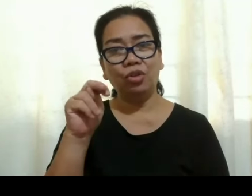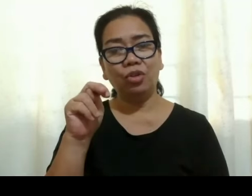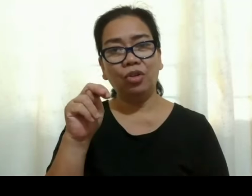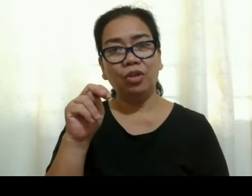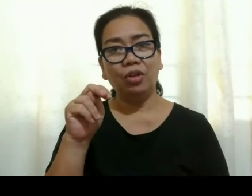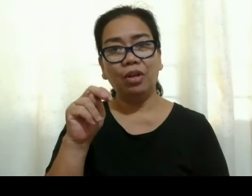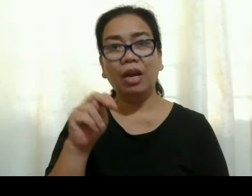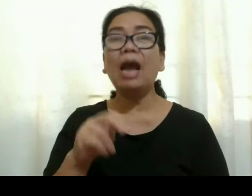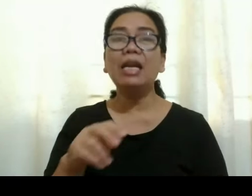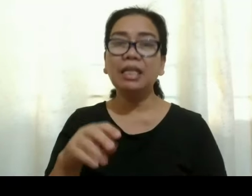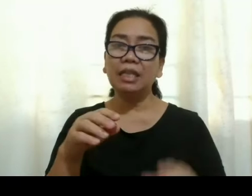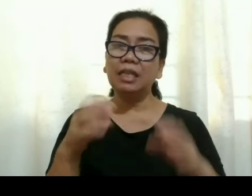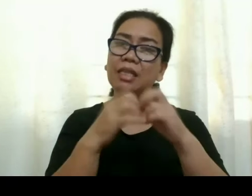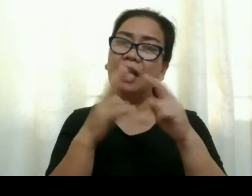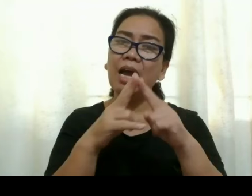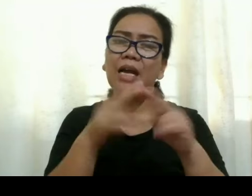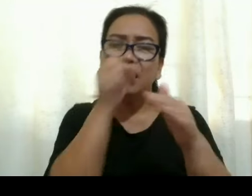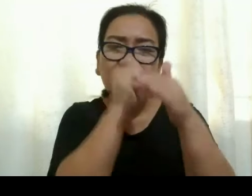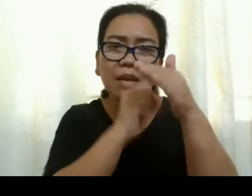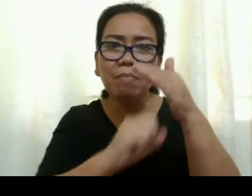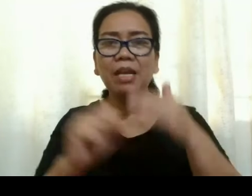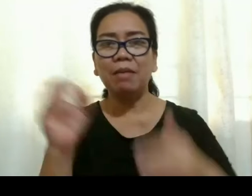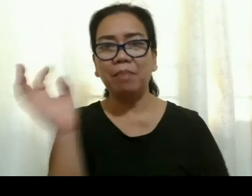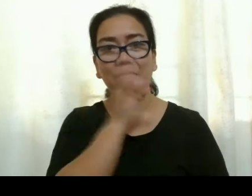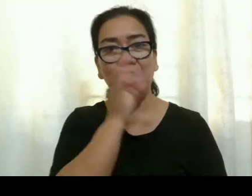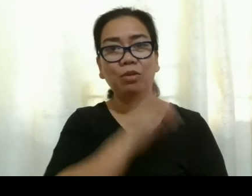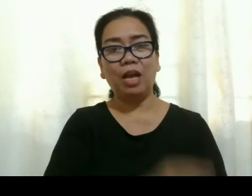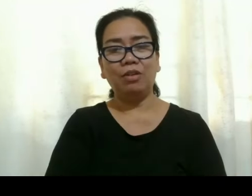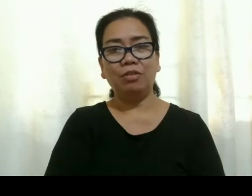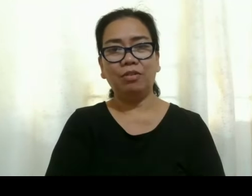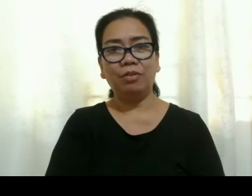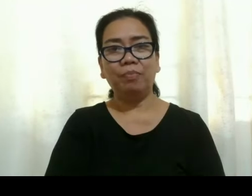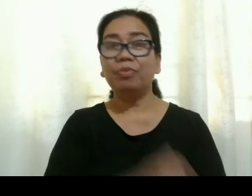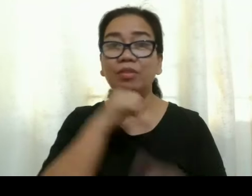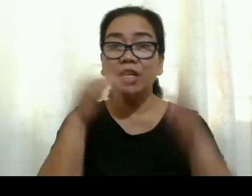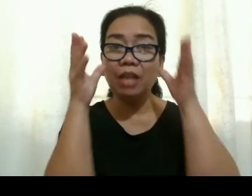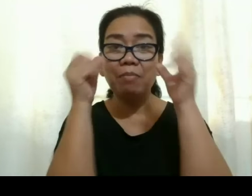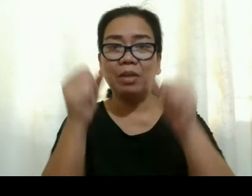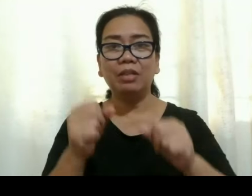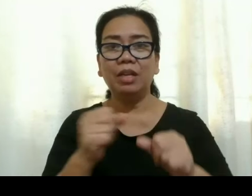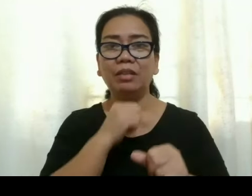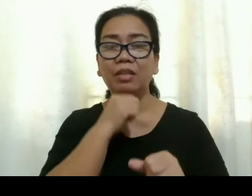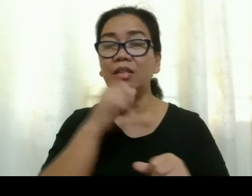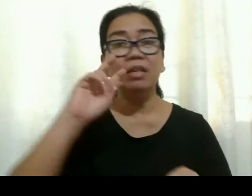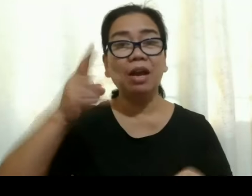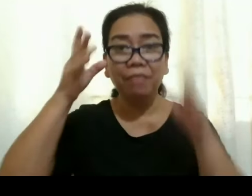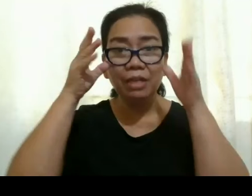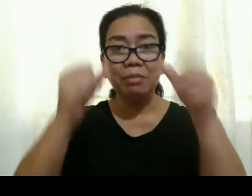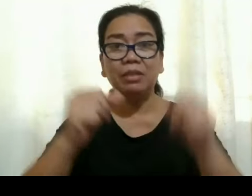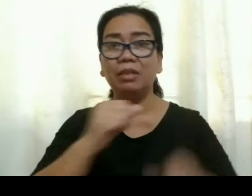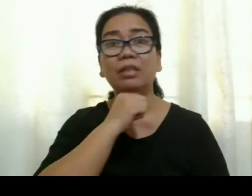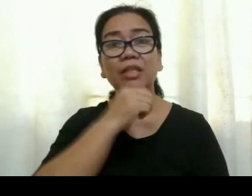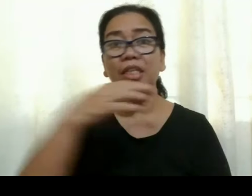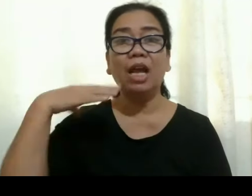posisyon, kahit na simpleng Pilipino tayo, hindi tayo president, hindi tayo